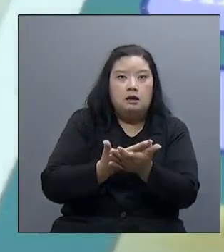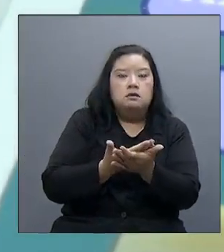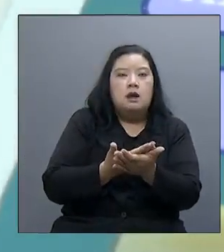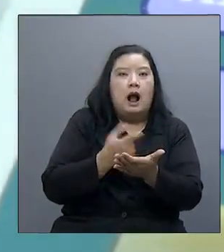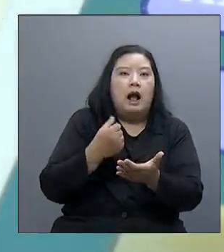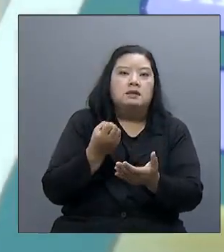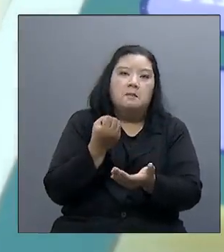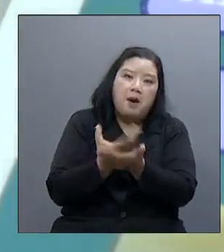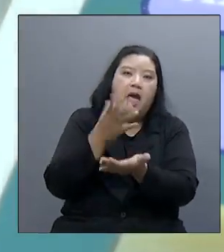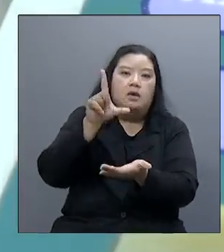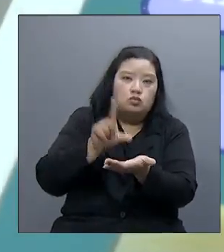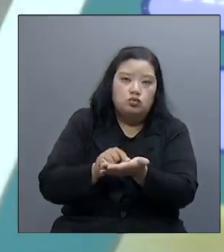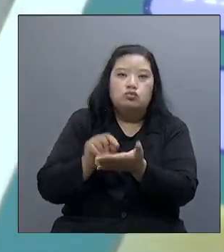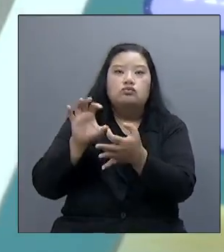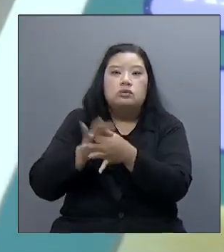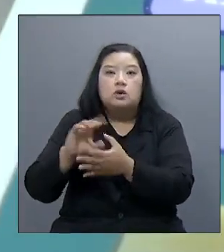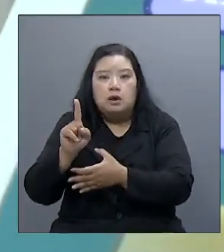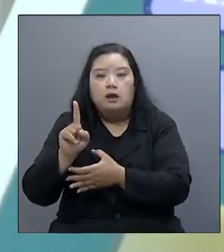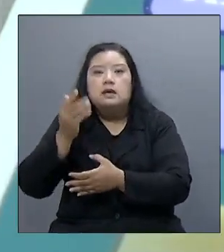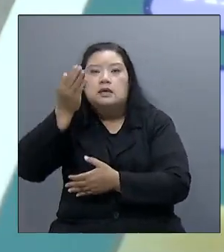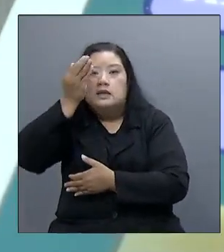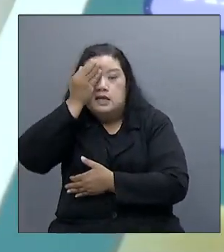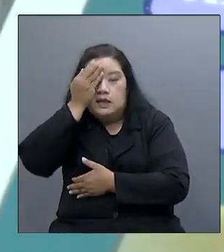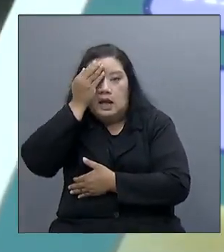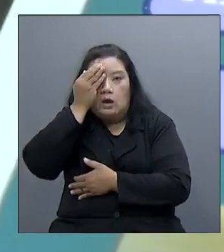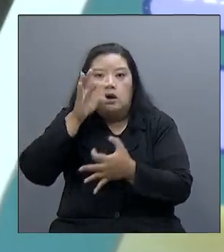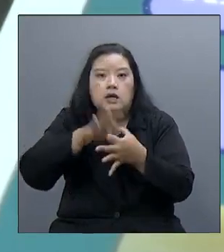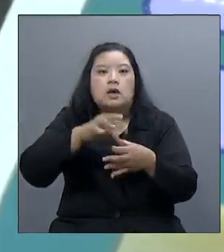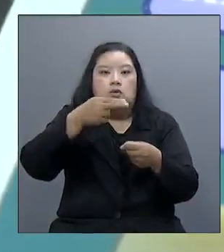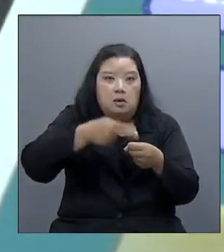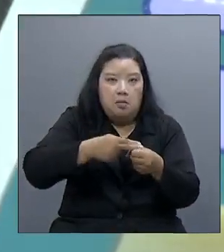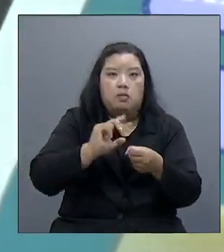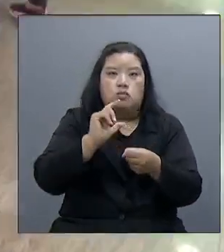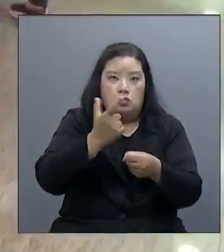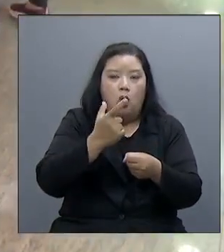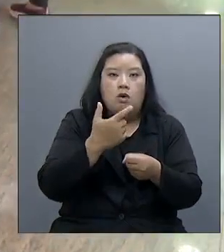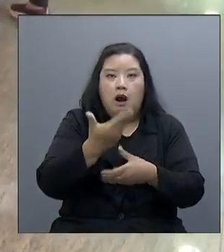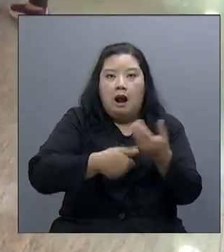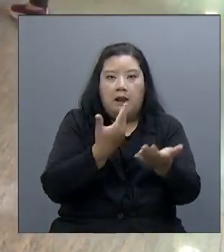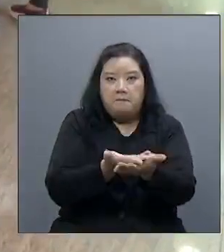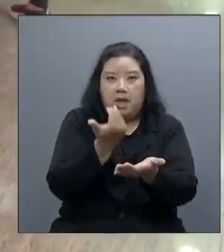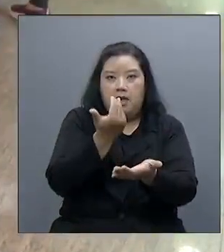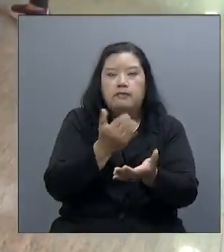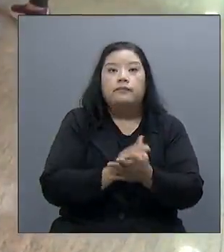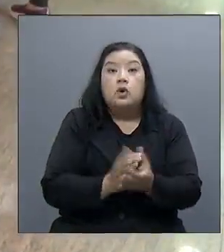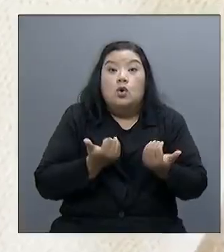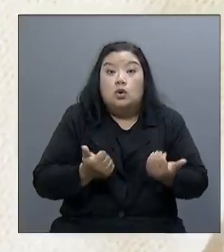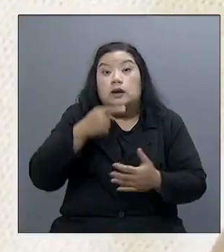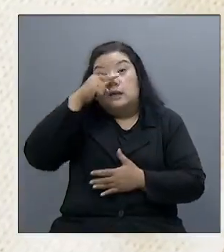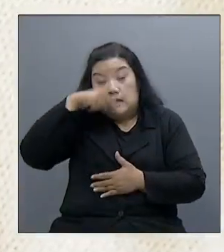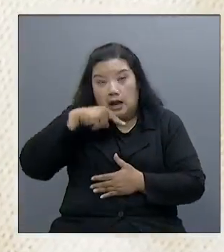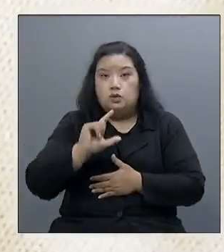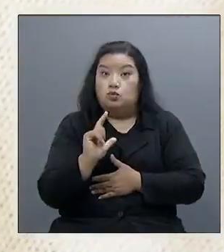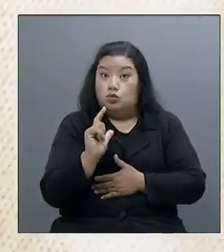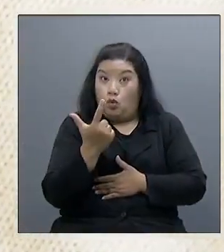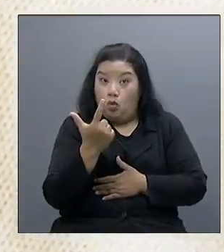เหตุการณ์โจมตีที่อิสราเอลกดดันราคาน้ำมันดิบและทองคำในตลาดโลกเพิ่มขึ้นราคาทองคำในประเทศวันนี้